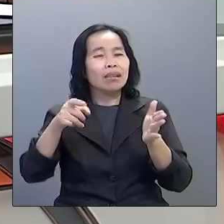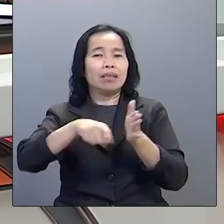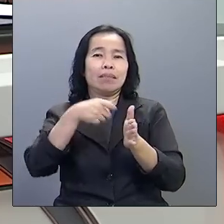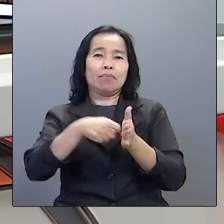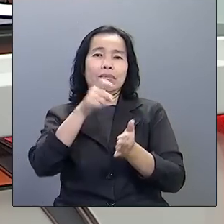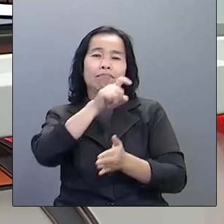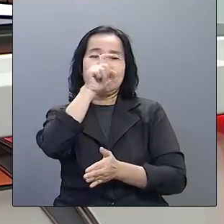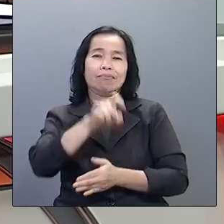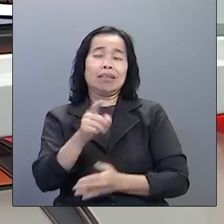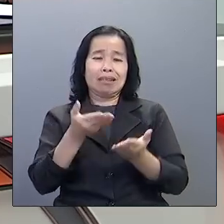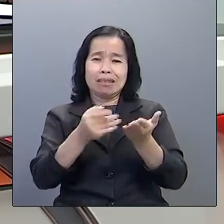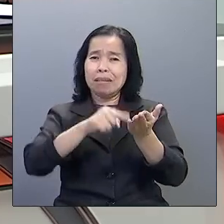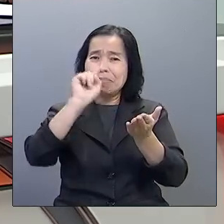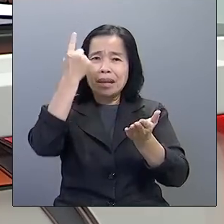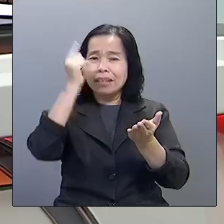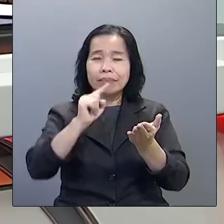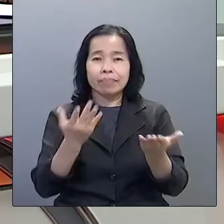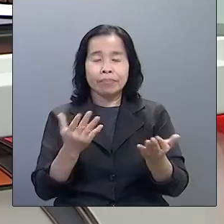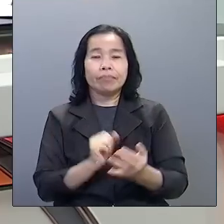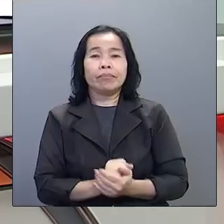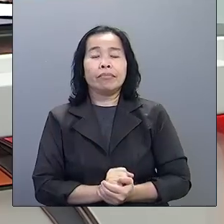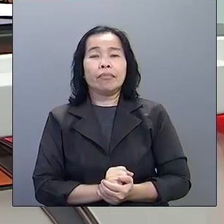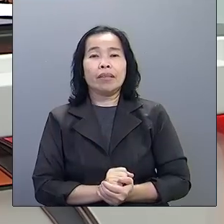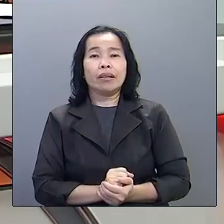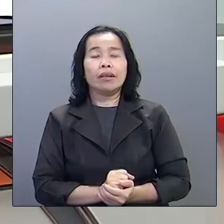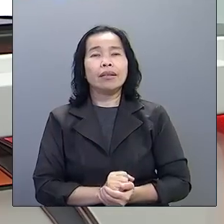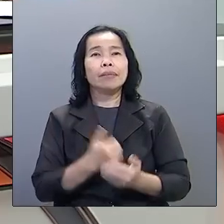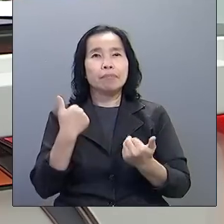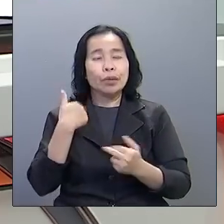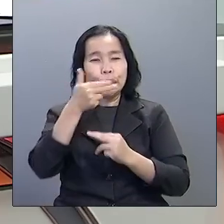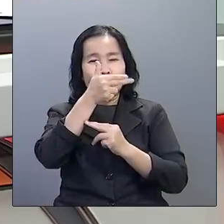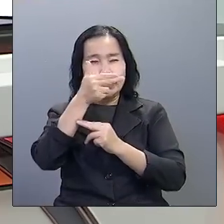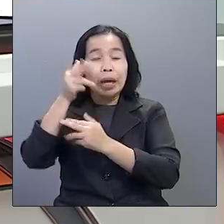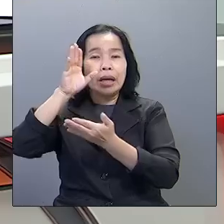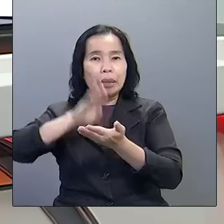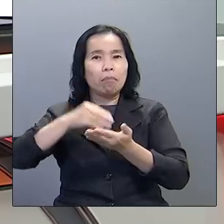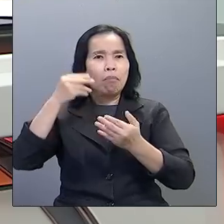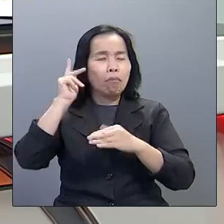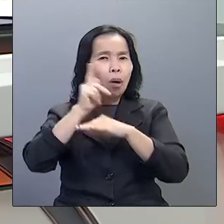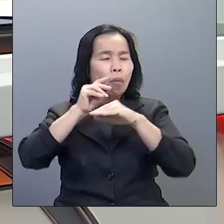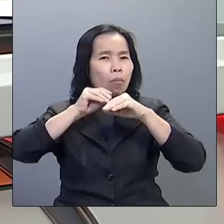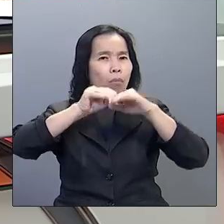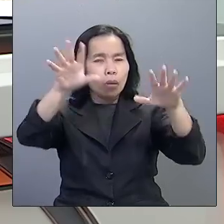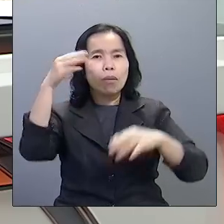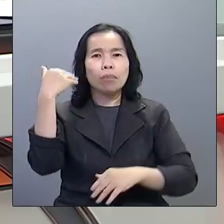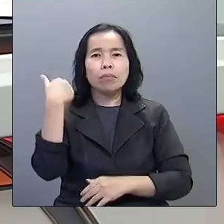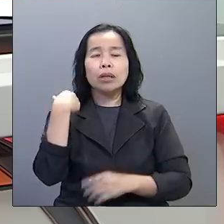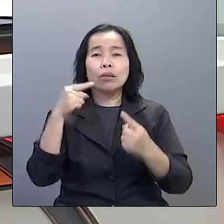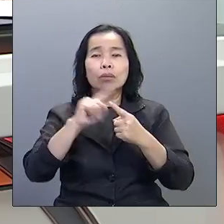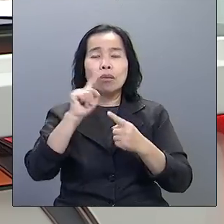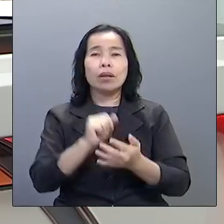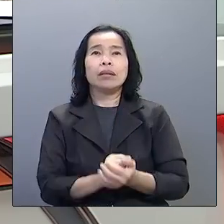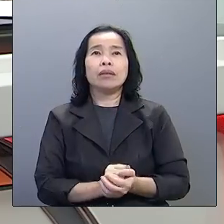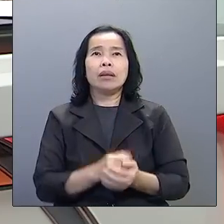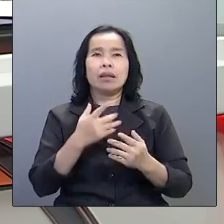ามาจากอะไรกันแน่นะคะ ค่ะในขณะนี้นะคะเริ่มมีคลิปปรากฏอยู่ในโซเชียลมีเดียเผยแพร่ออกมาในขณะเดียวกันเ